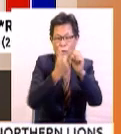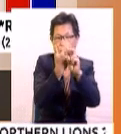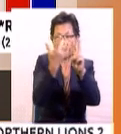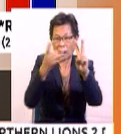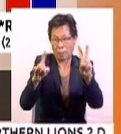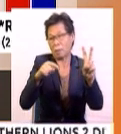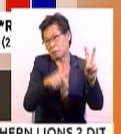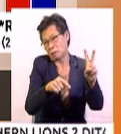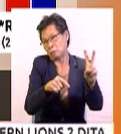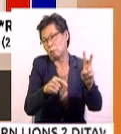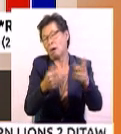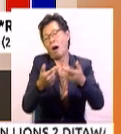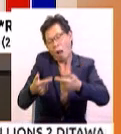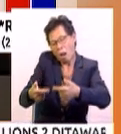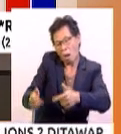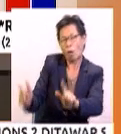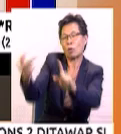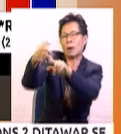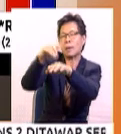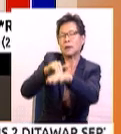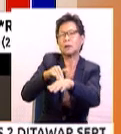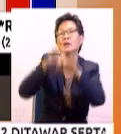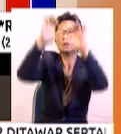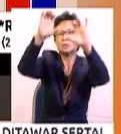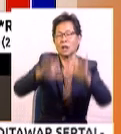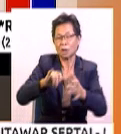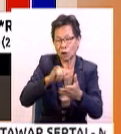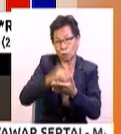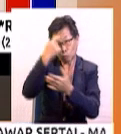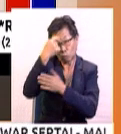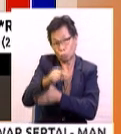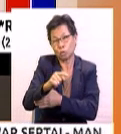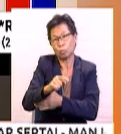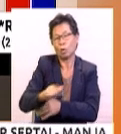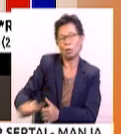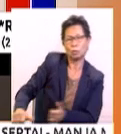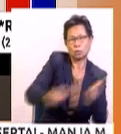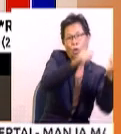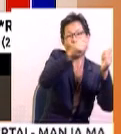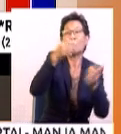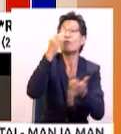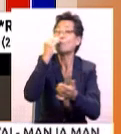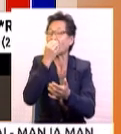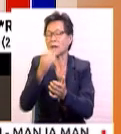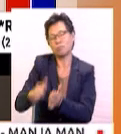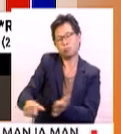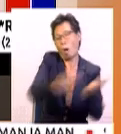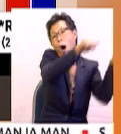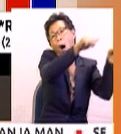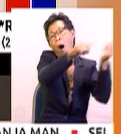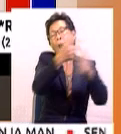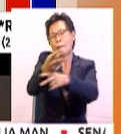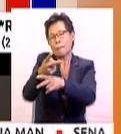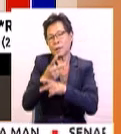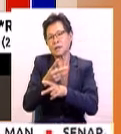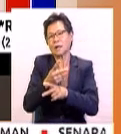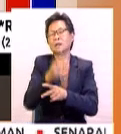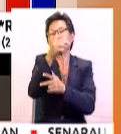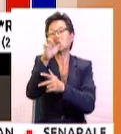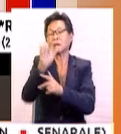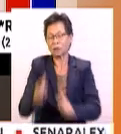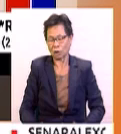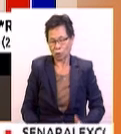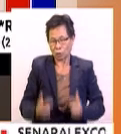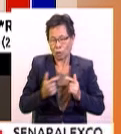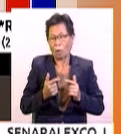2018 juga membuka ruang kepada model tersebut bagi menghapuskan faedah yang dikenakan, pinjaman sara hidup dan